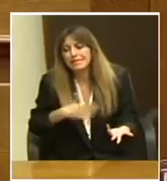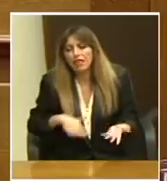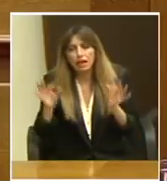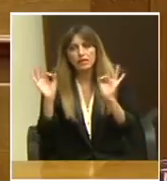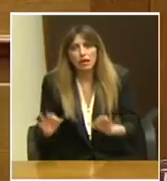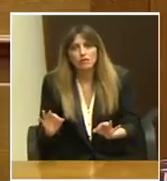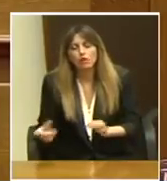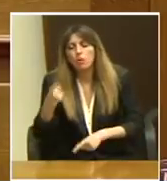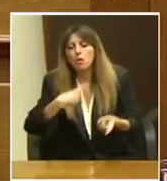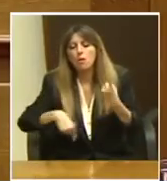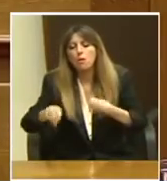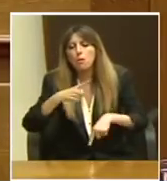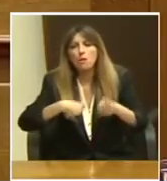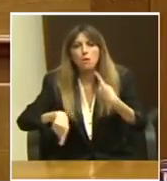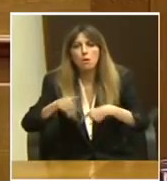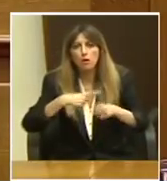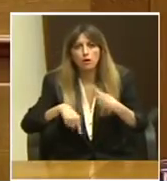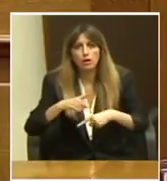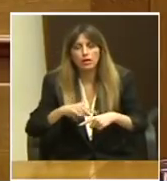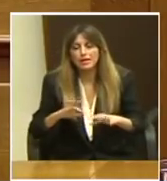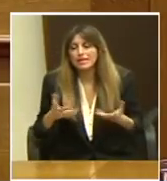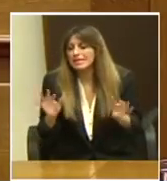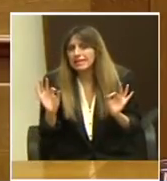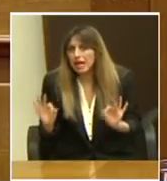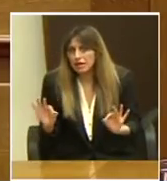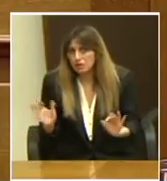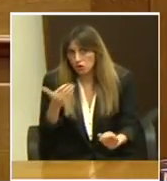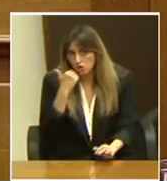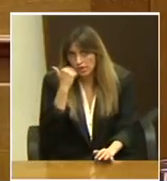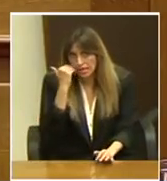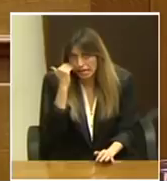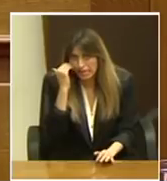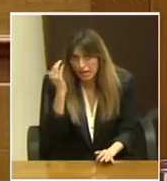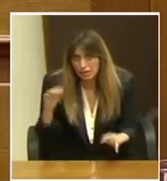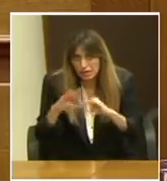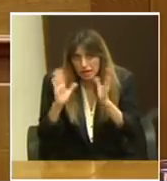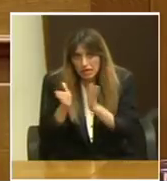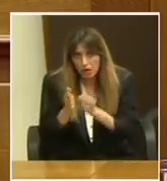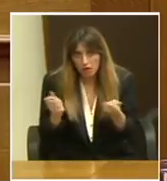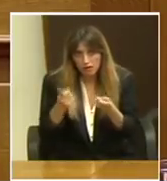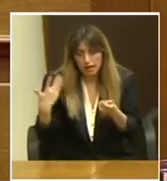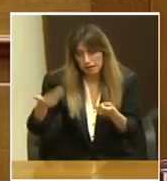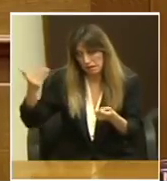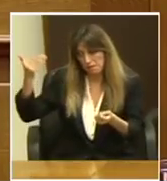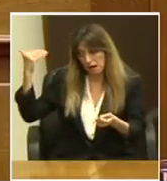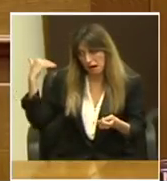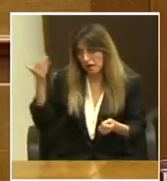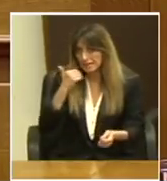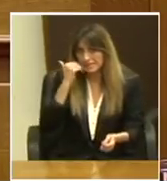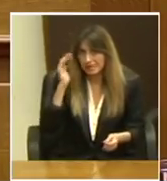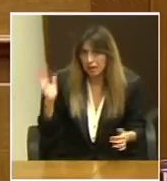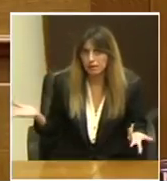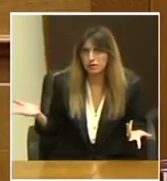Τι ακριβώς ντρέπεστε για αυτά που κάνατε και δεν τα λέτε? Γιατί δεν μας δώσατε τον κατάλογο των ονομάτων